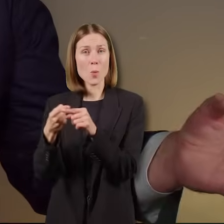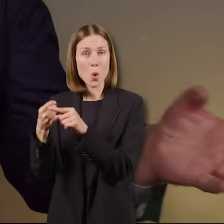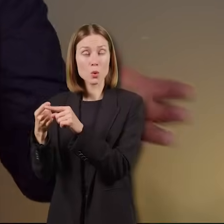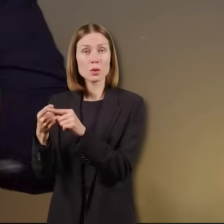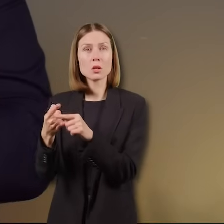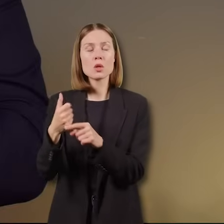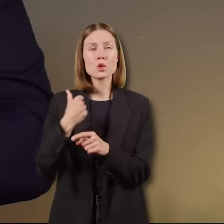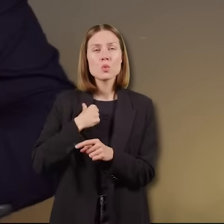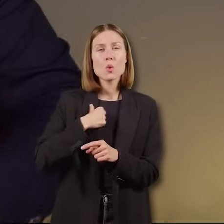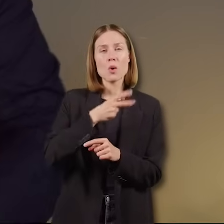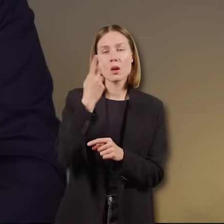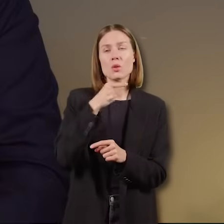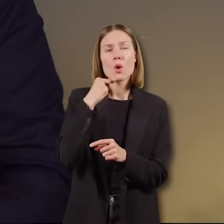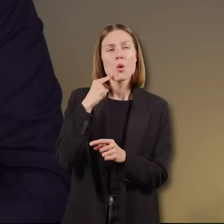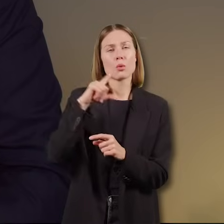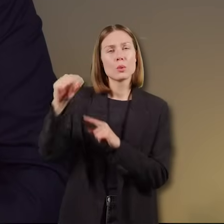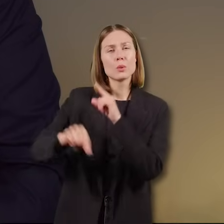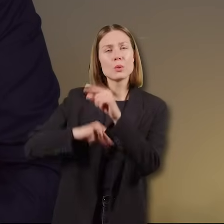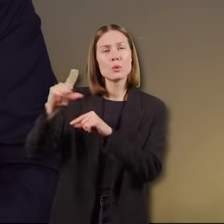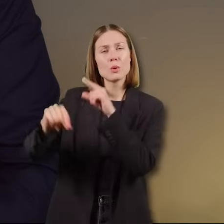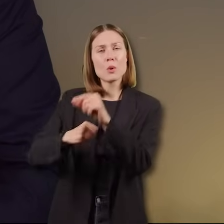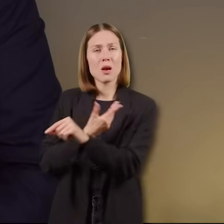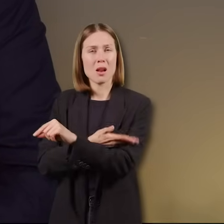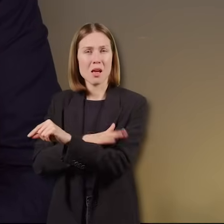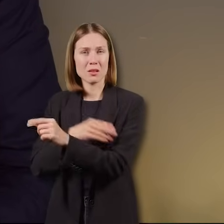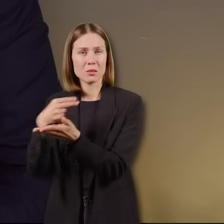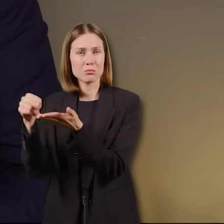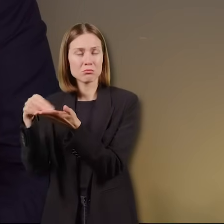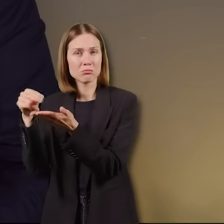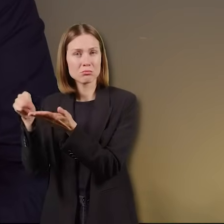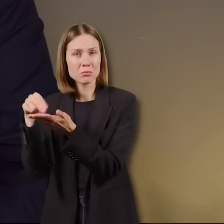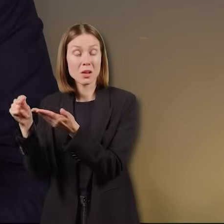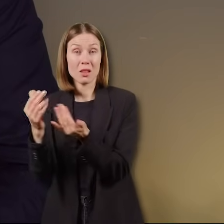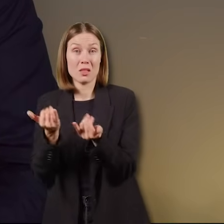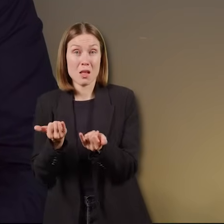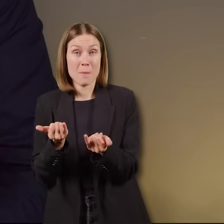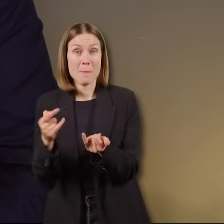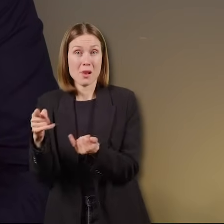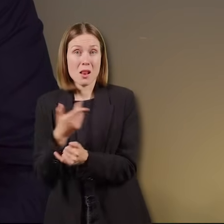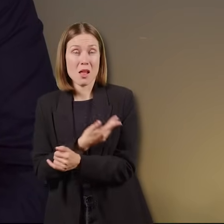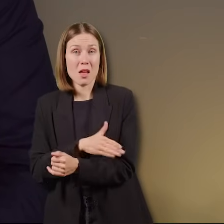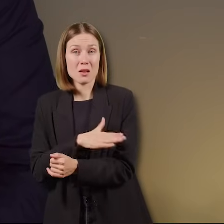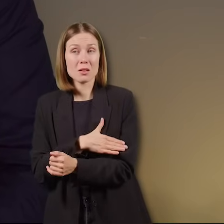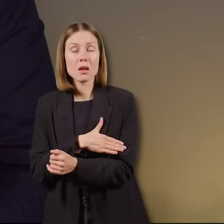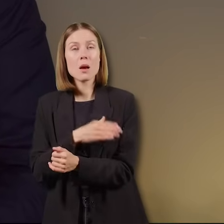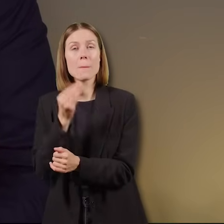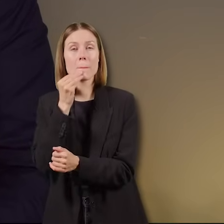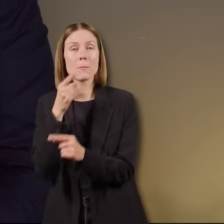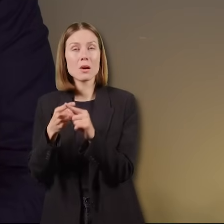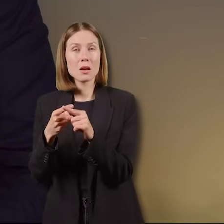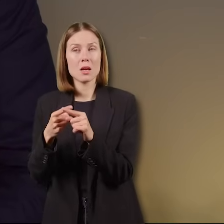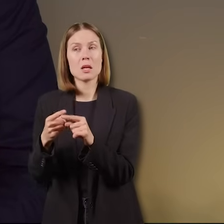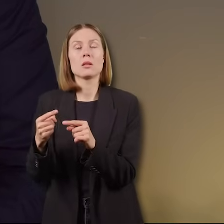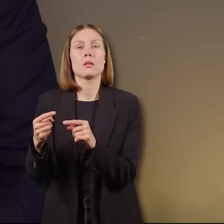mūsų žmonių labai daug važiavo į Lenkiją pirktis maisto prekes. Dabar Lenkijoje maisto produktams PVM pakilo